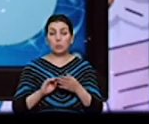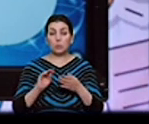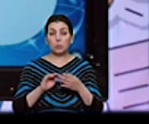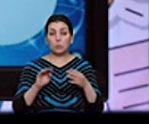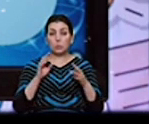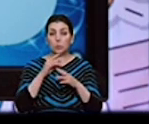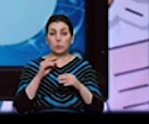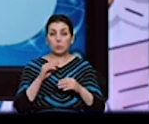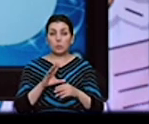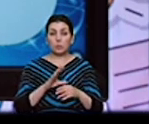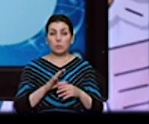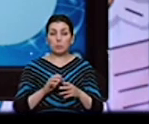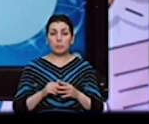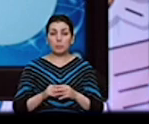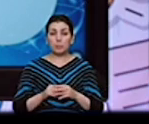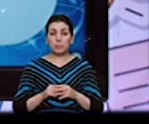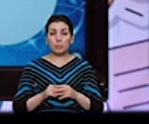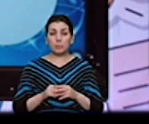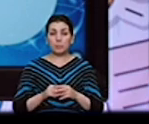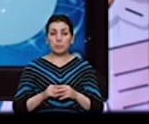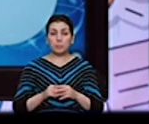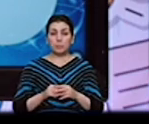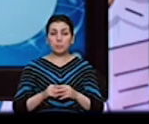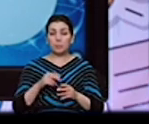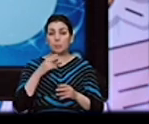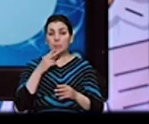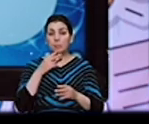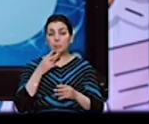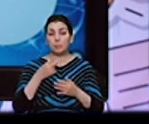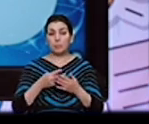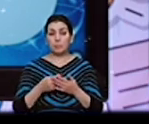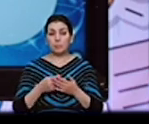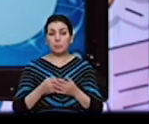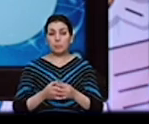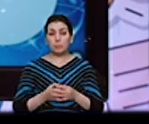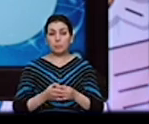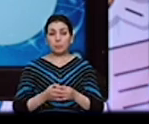Yozishga ulgurdingizmi? Unday bo'lsa, diqqat bilan